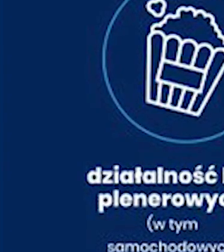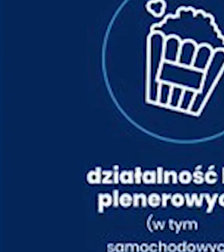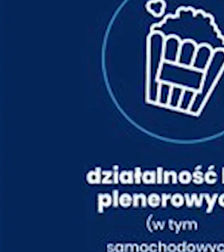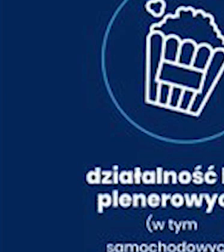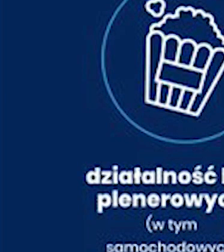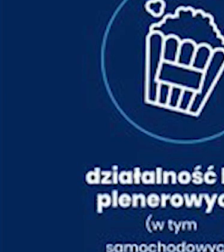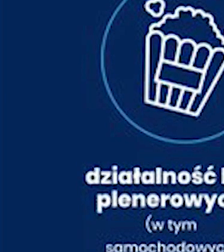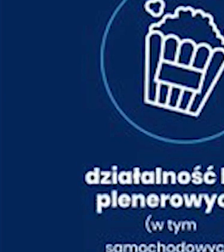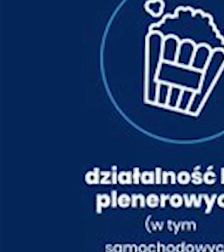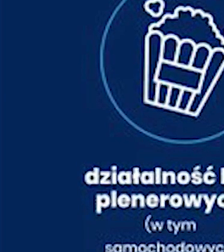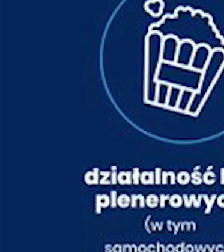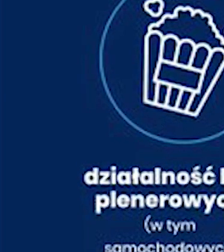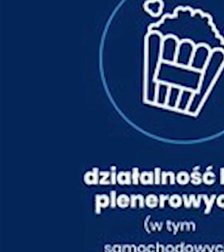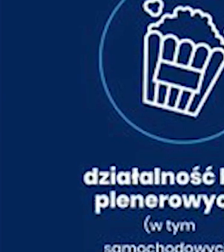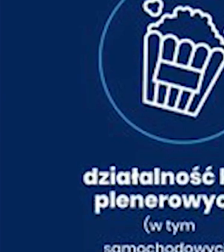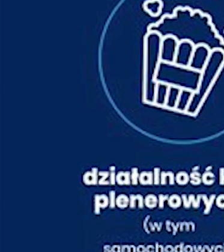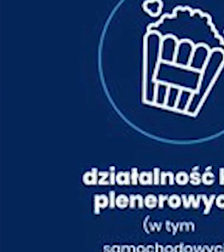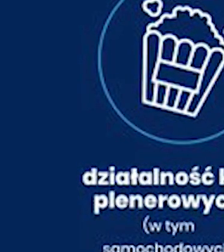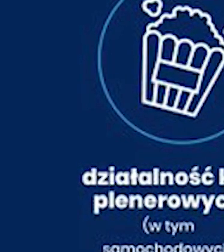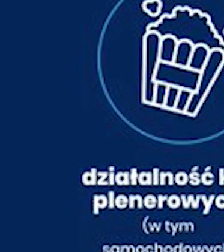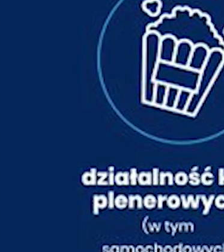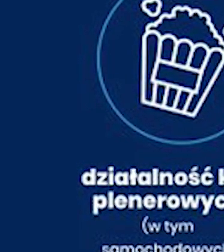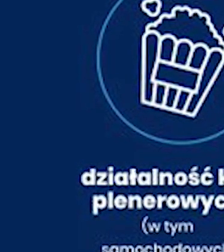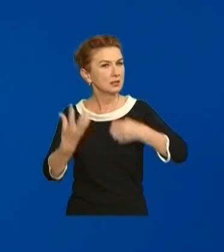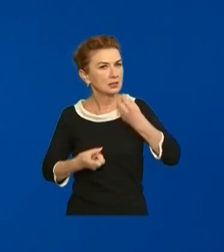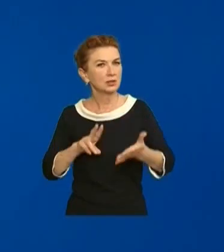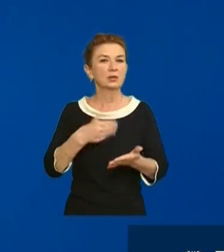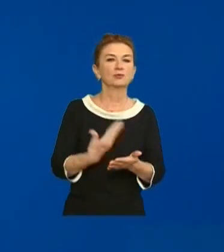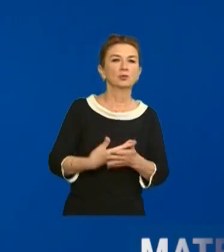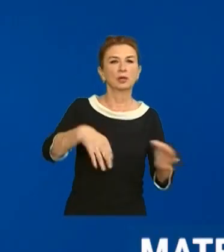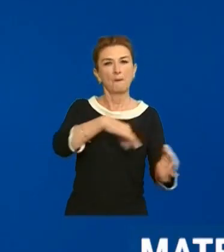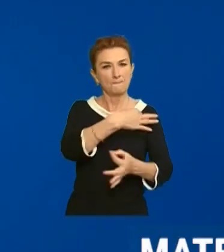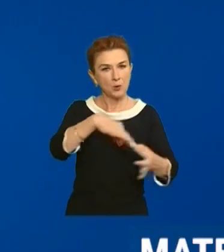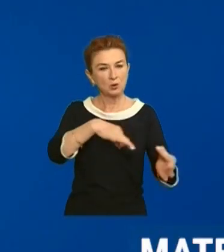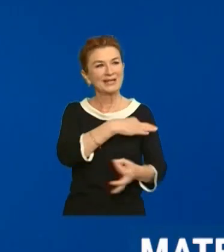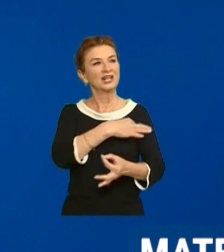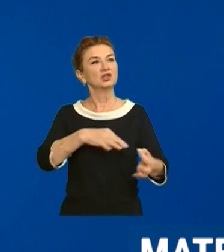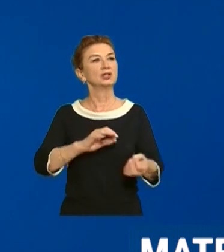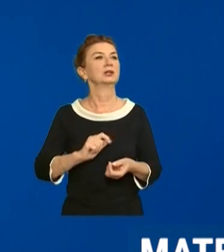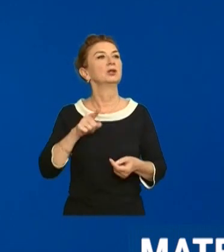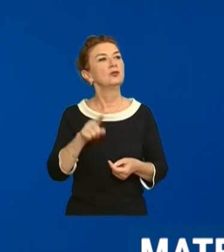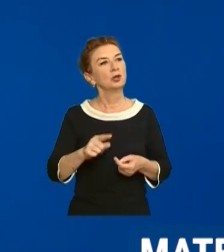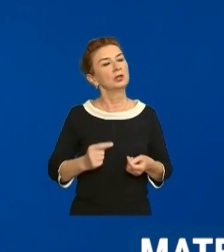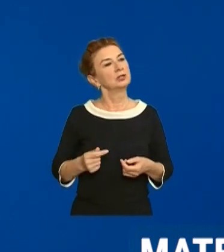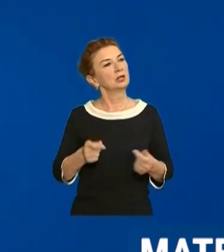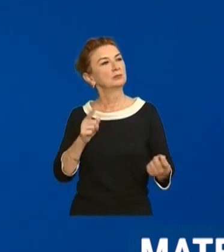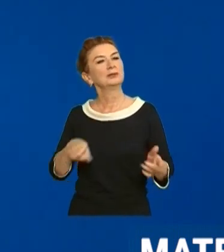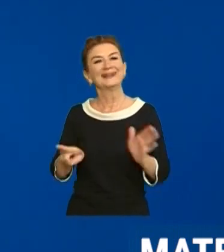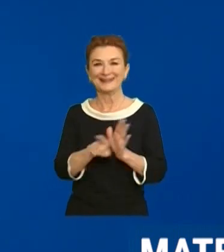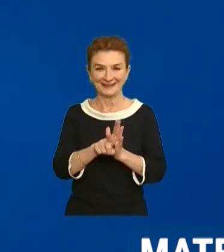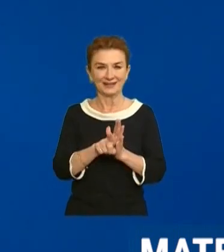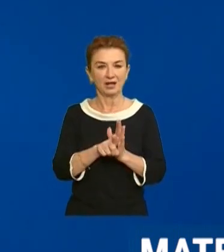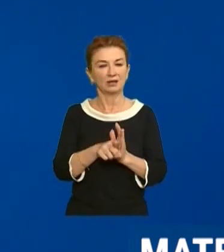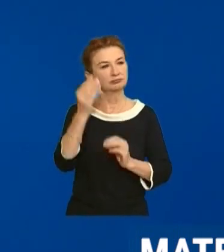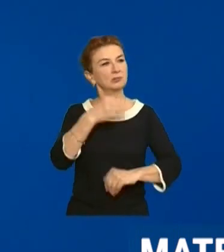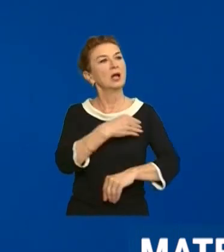planach filmowych oraz indywidualnych zajęć na uczelniach artystycznych. To jest wyjście naprzeciw studentom uczelni